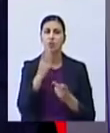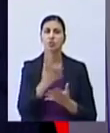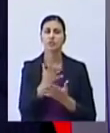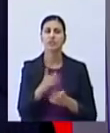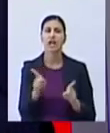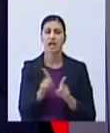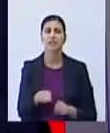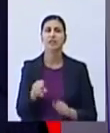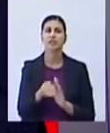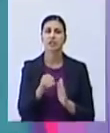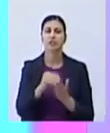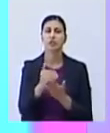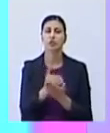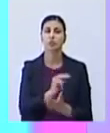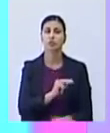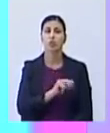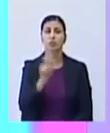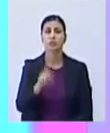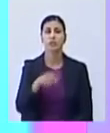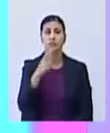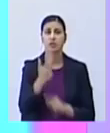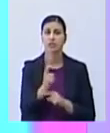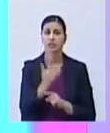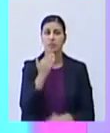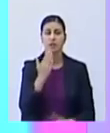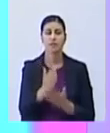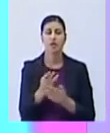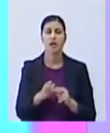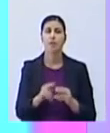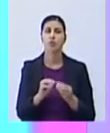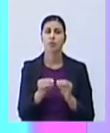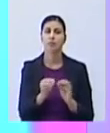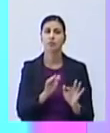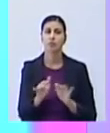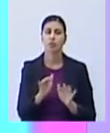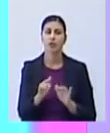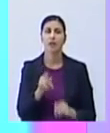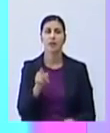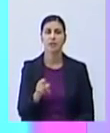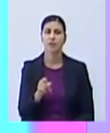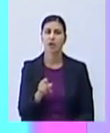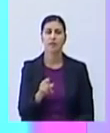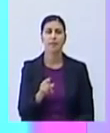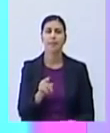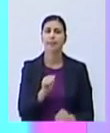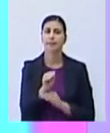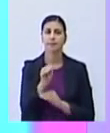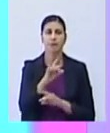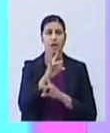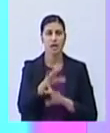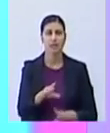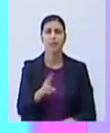ასევე საარჩევნო რეჟიმში მუშაობს და მან განაცხადა, რომ ძალიან მარტივია ამ პრობლემის მოგვარება, თქვენ არ აიღებთ დანამატებს,